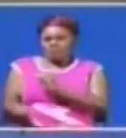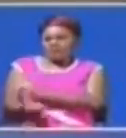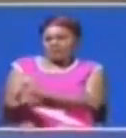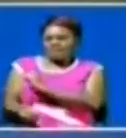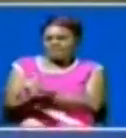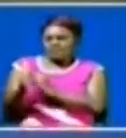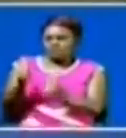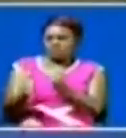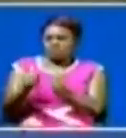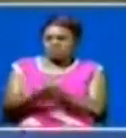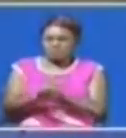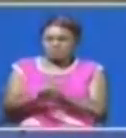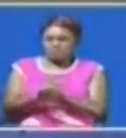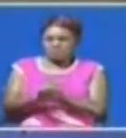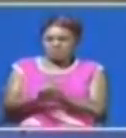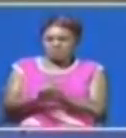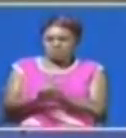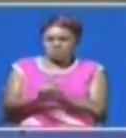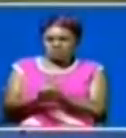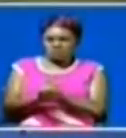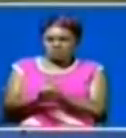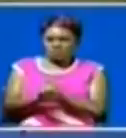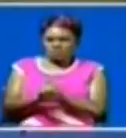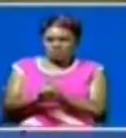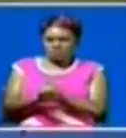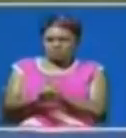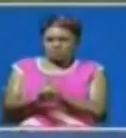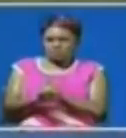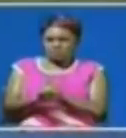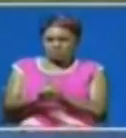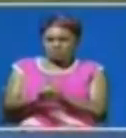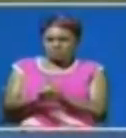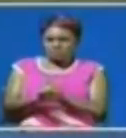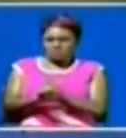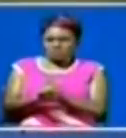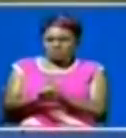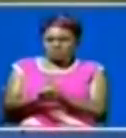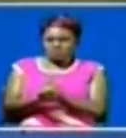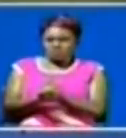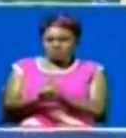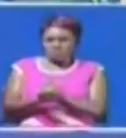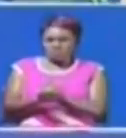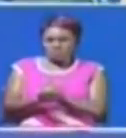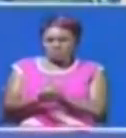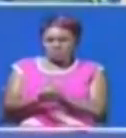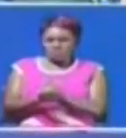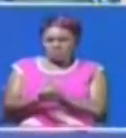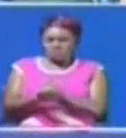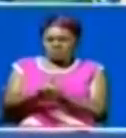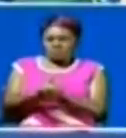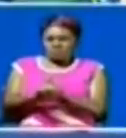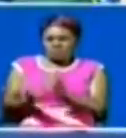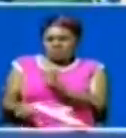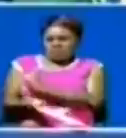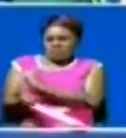utasema wakikosea, unasema Machelaiti alisema hapa tufuate hii njia, tukifuata hii si sawa. Mimi yangu kwa